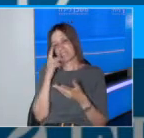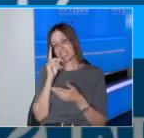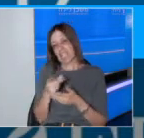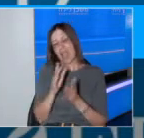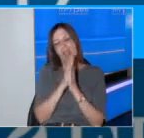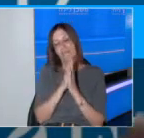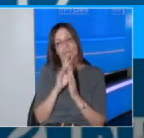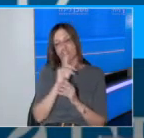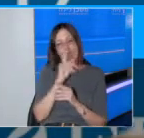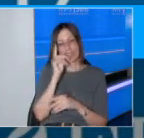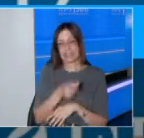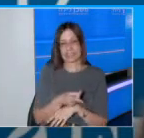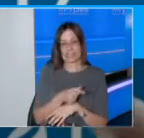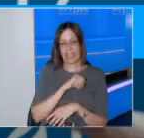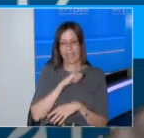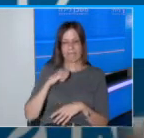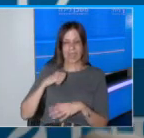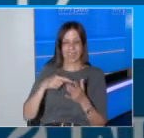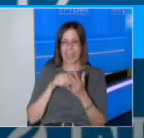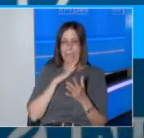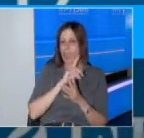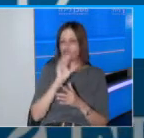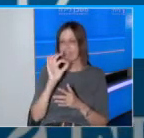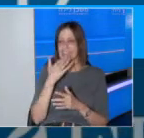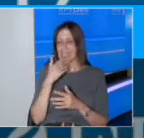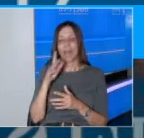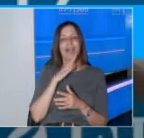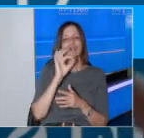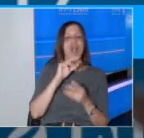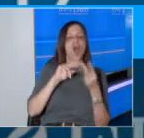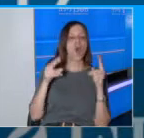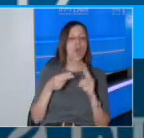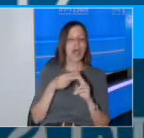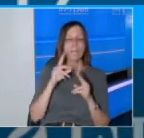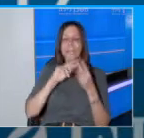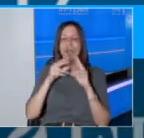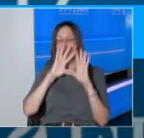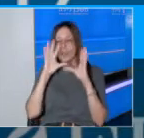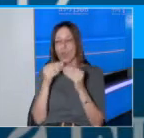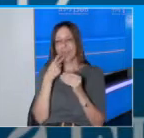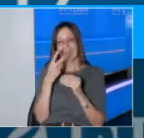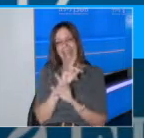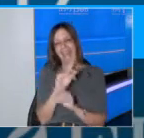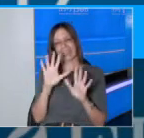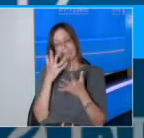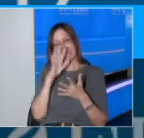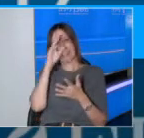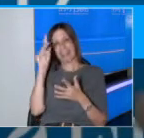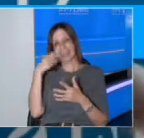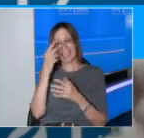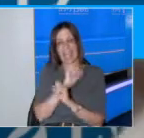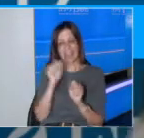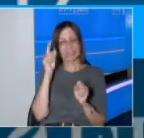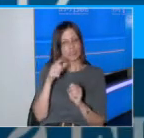הלוואי ולא נצטרך לבד, כי הבעיה היא לא של ישראל, הבעיה של העולם, העולם כולו יראה אחרת אם איראן תהיה גרעינית. ולכן אנחנו